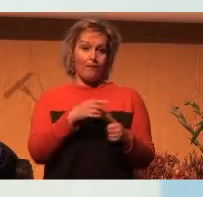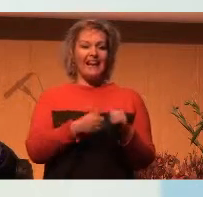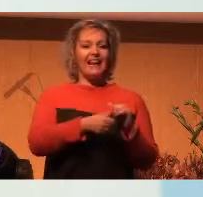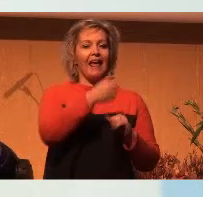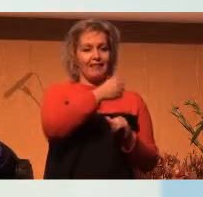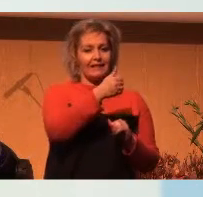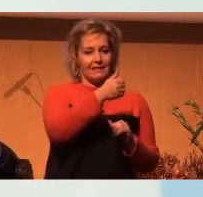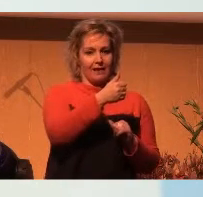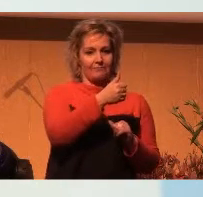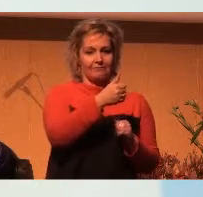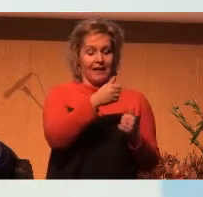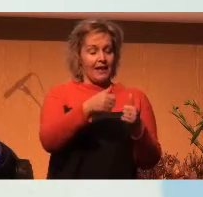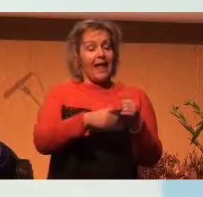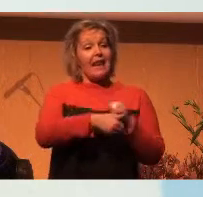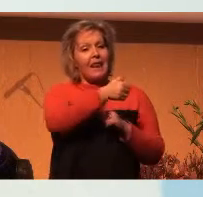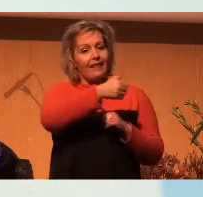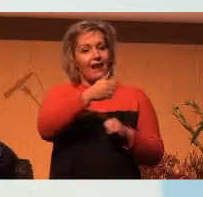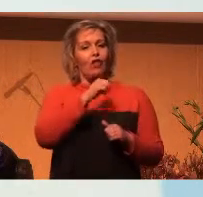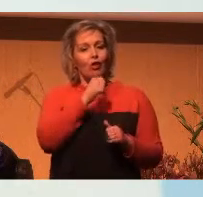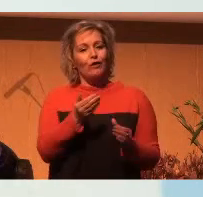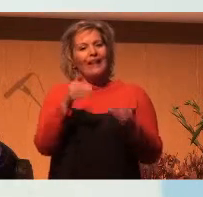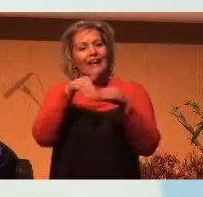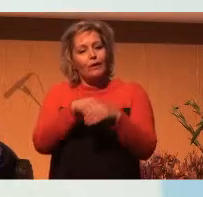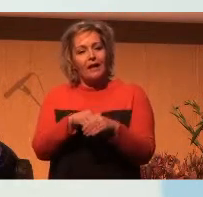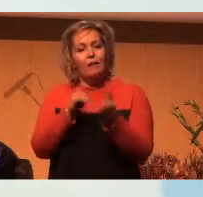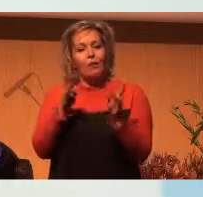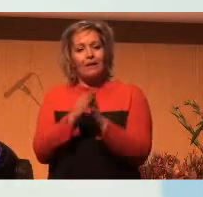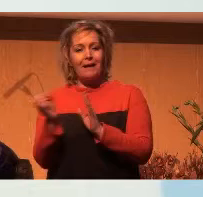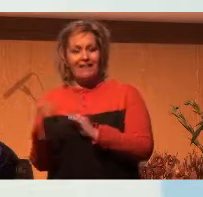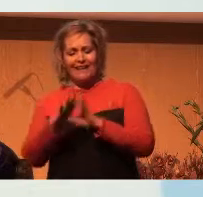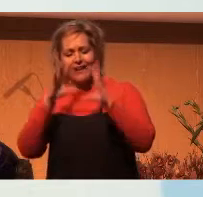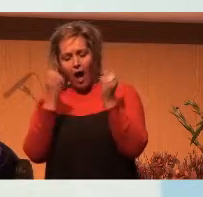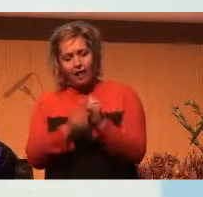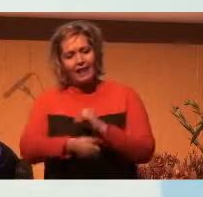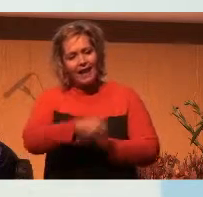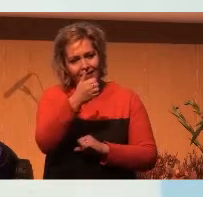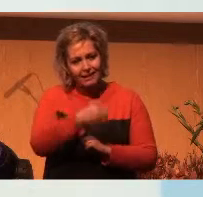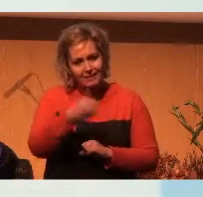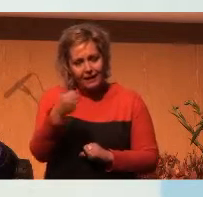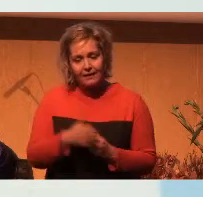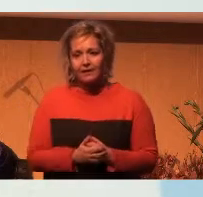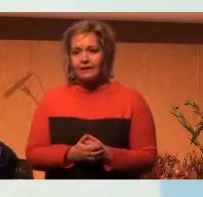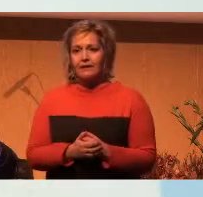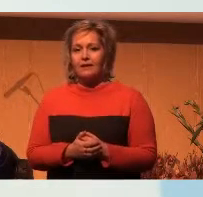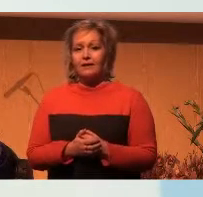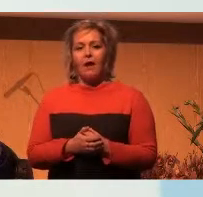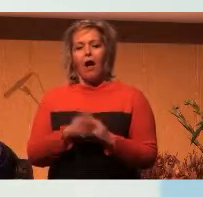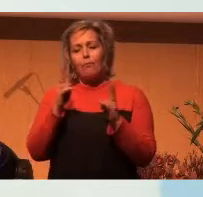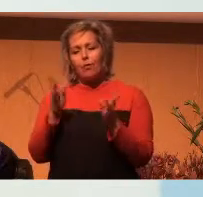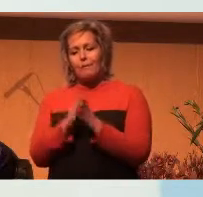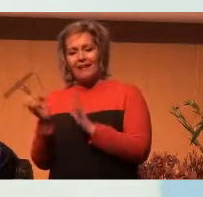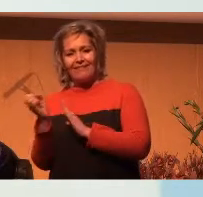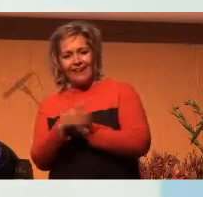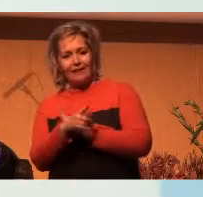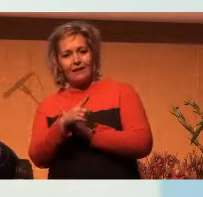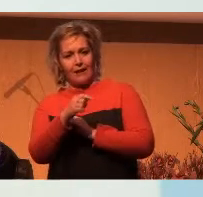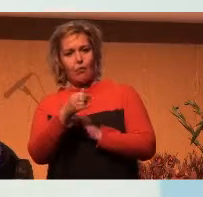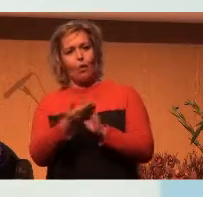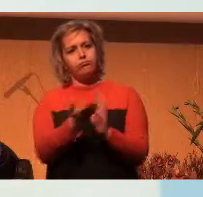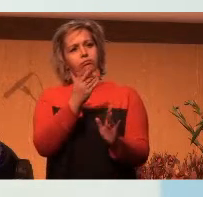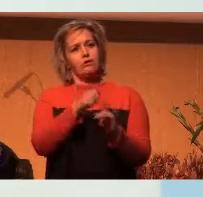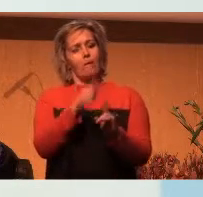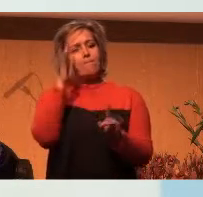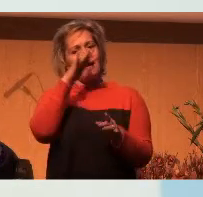ledelse. Ledere må inkludere brukermedvirkning i all ledelse. At brukermedvirkning må fremstå